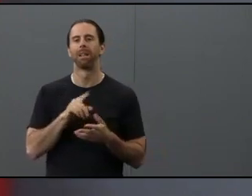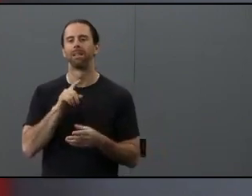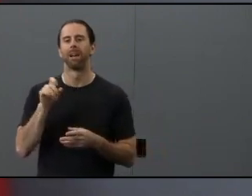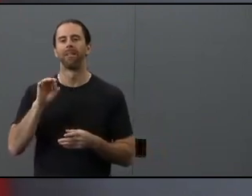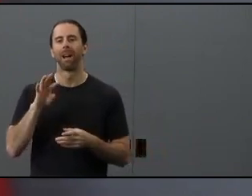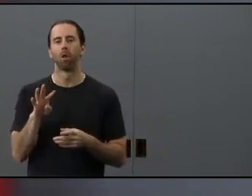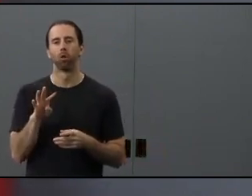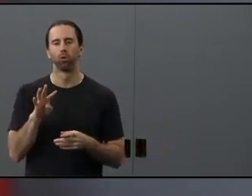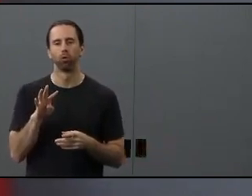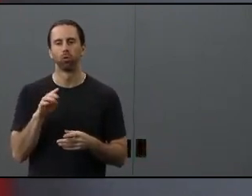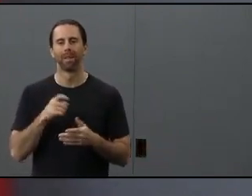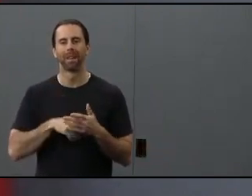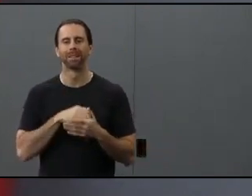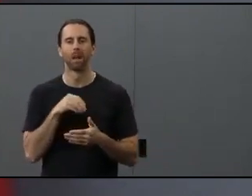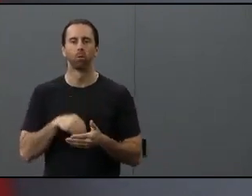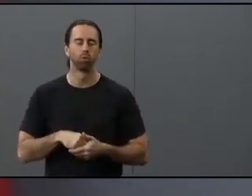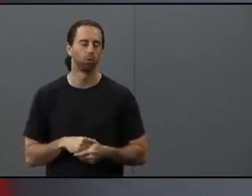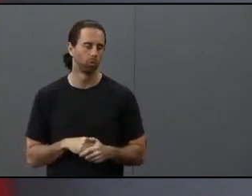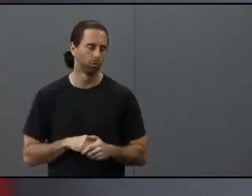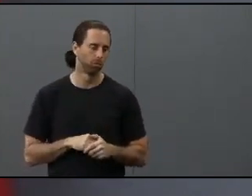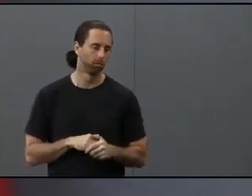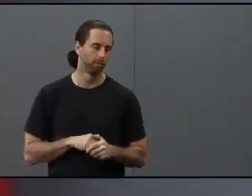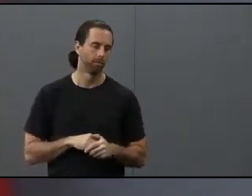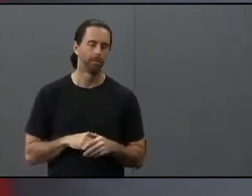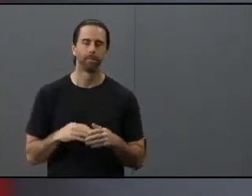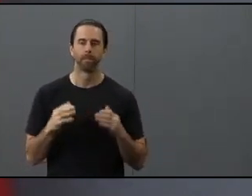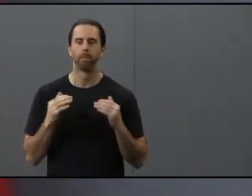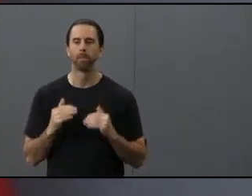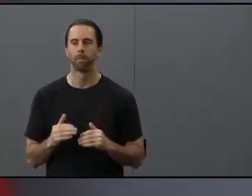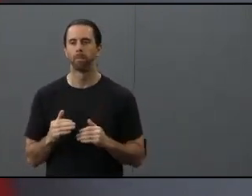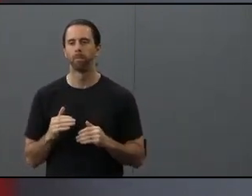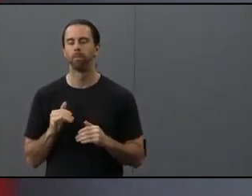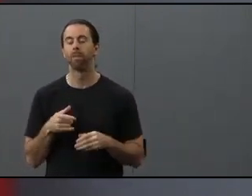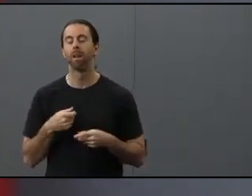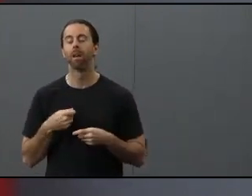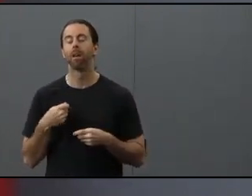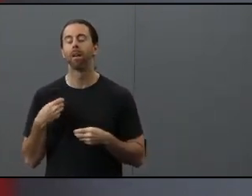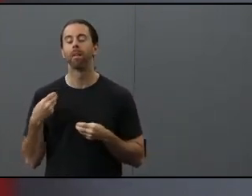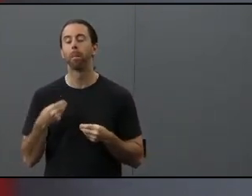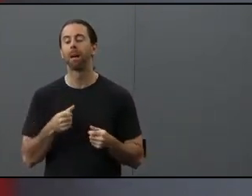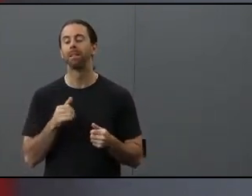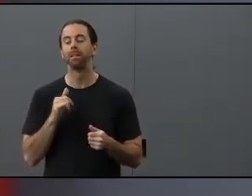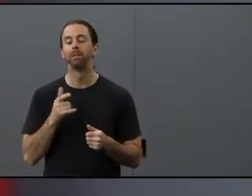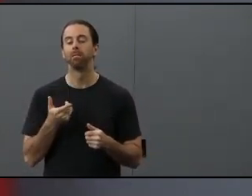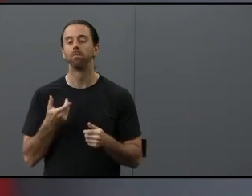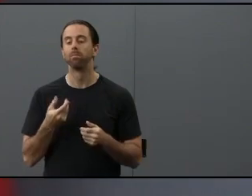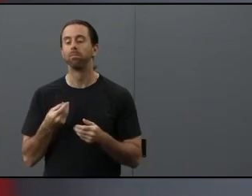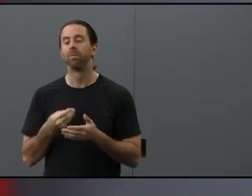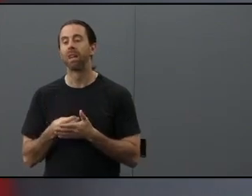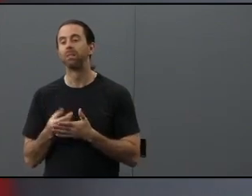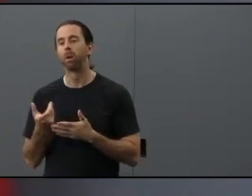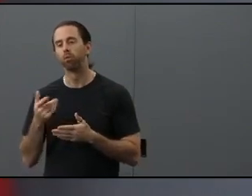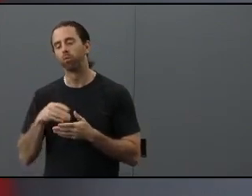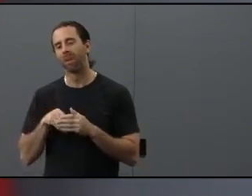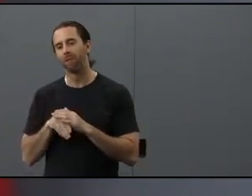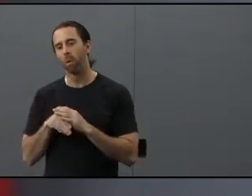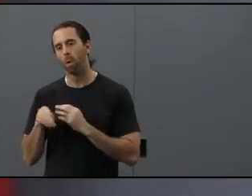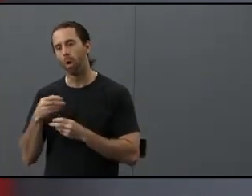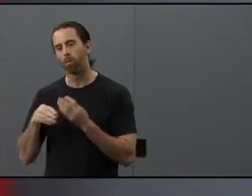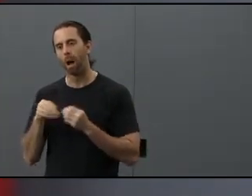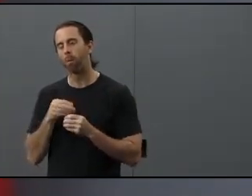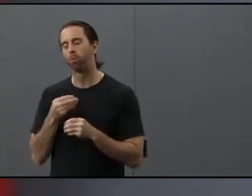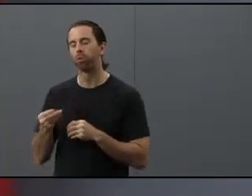376194 taxes incluses euh cette dépense sera financée soit par le fond de roulement remboursé